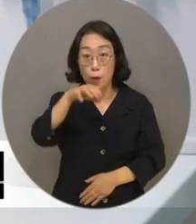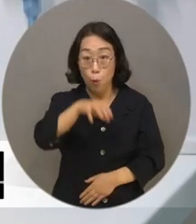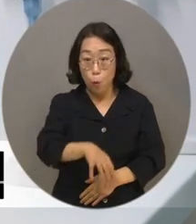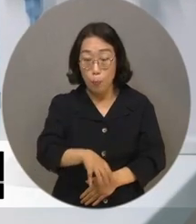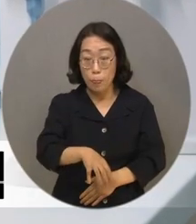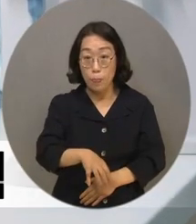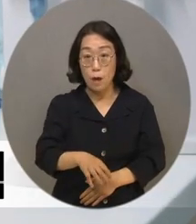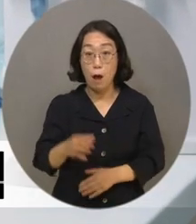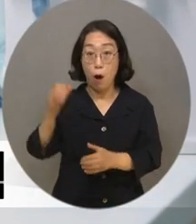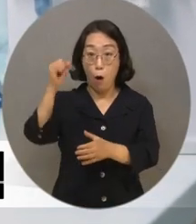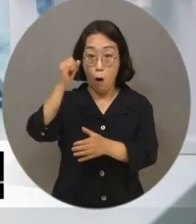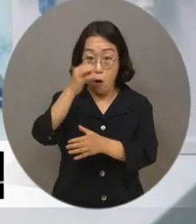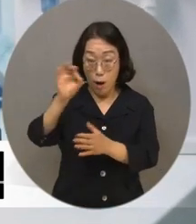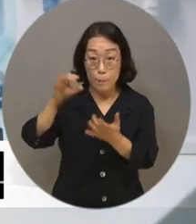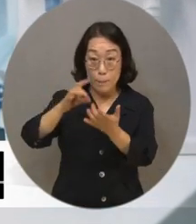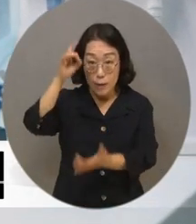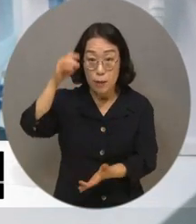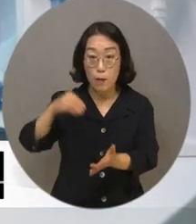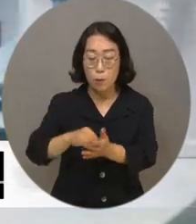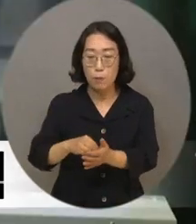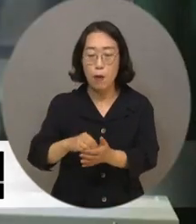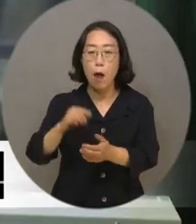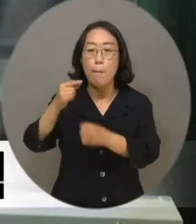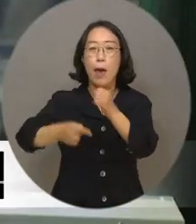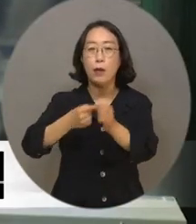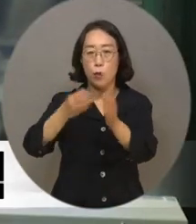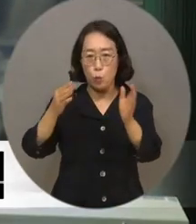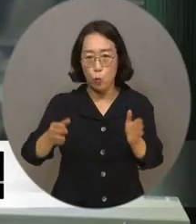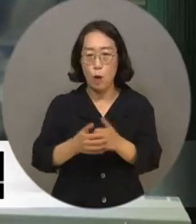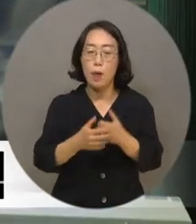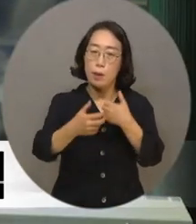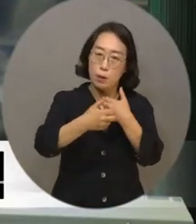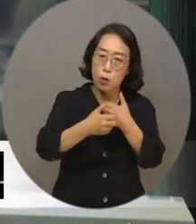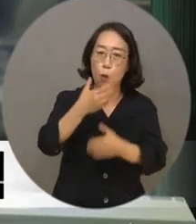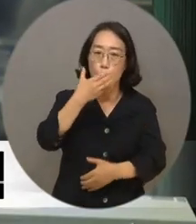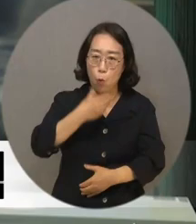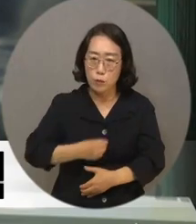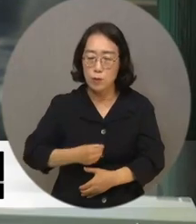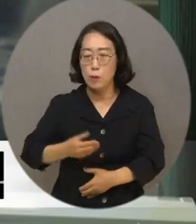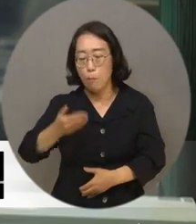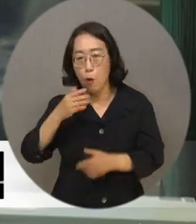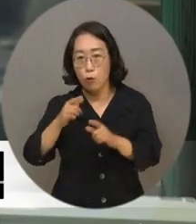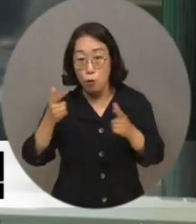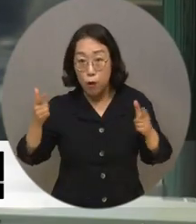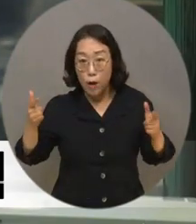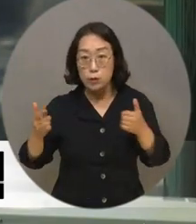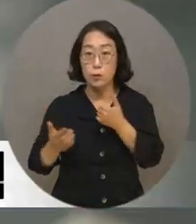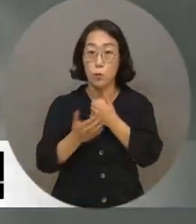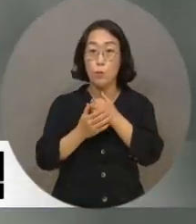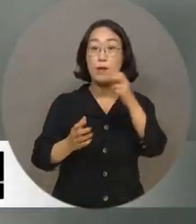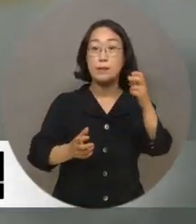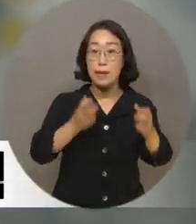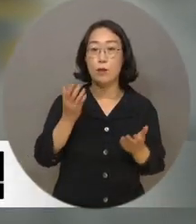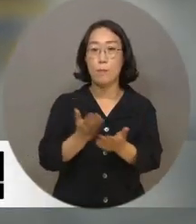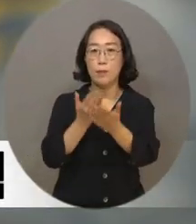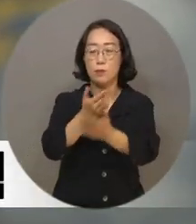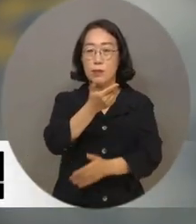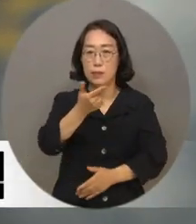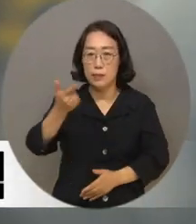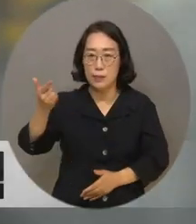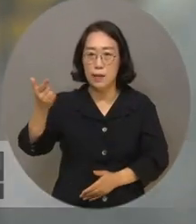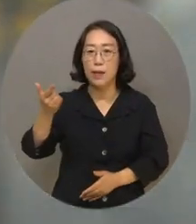향후 100년을 이끌 미래 먹거리이자 의료복지 개선의 열쇠가 될 국내 바이오 산업 발전에 크게 기여할